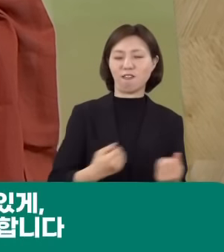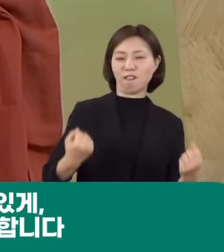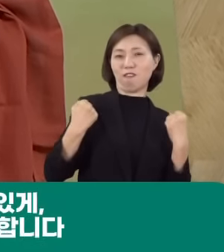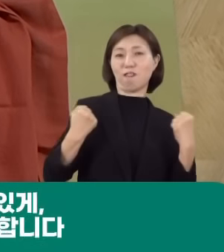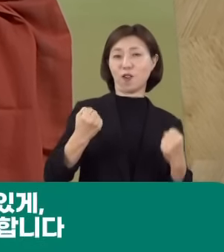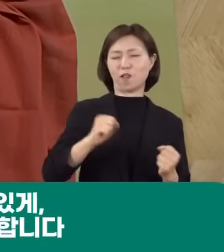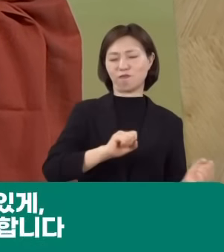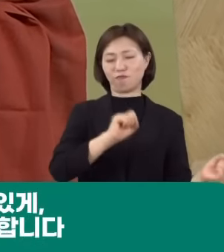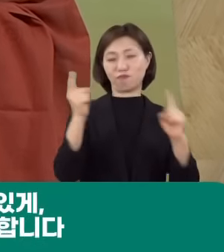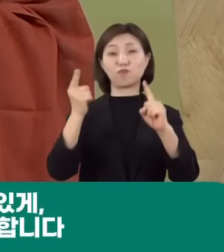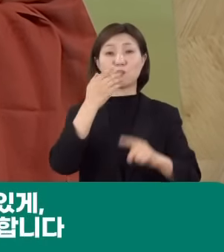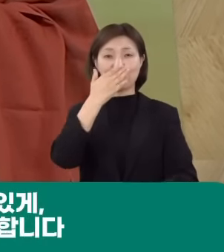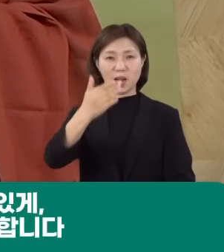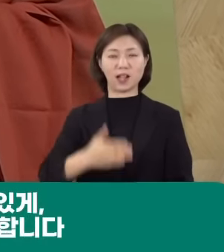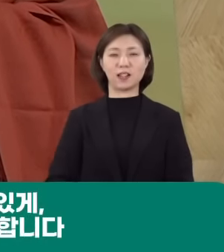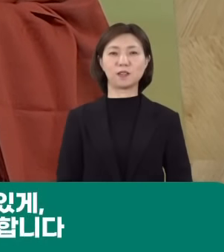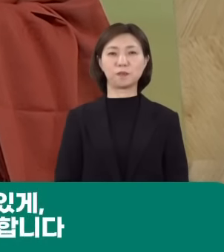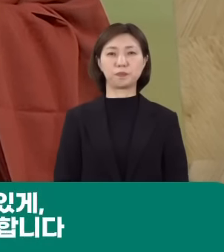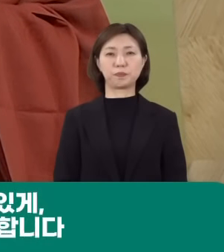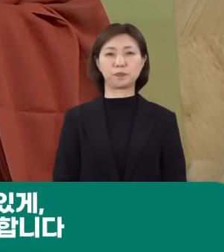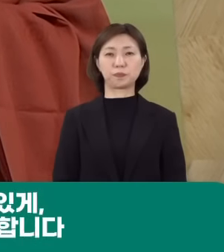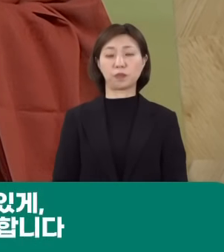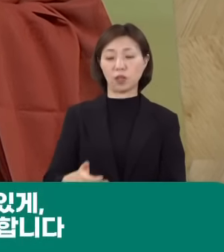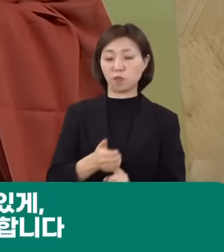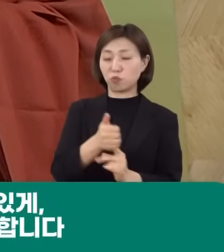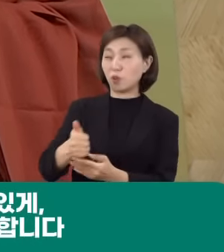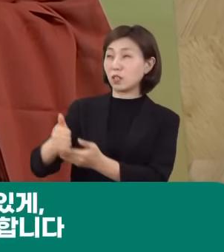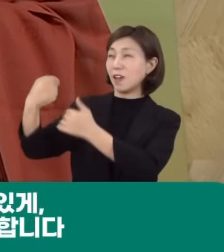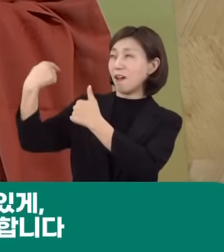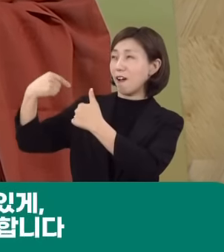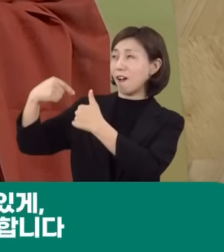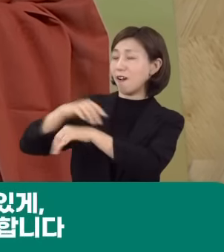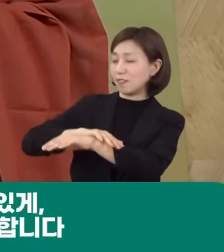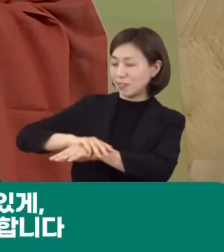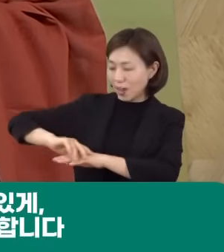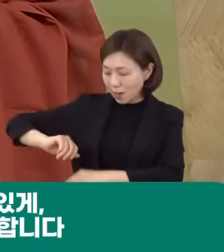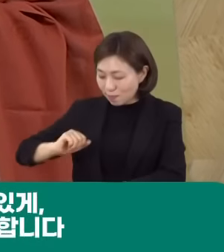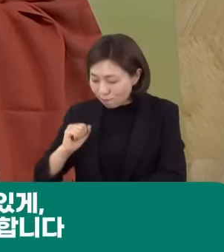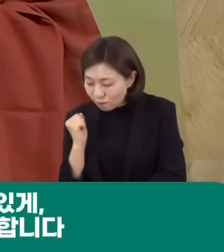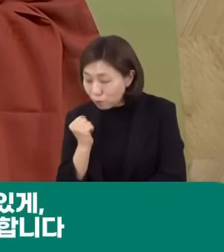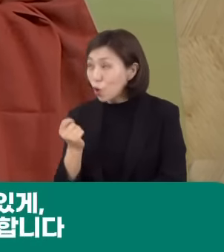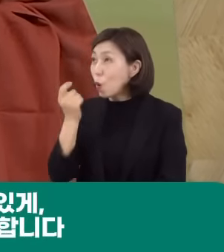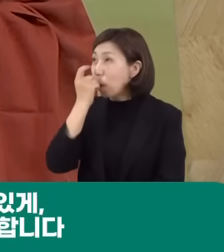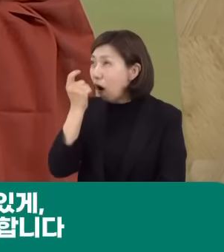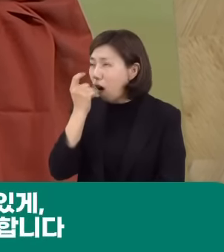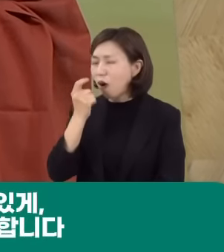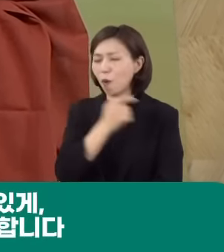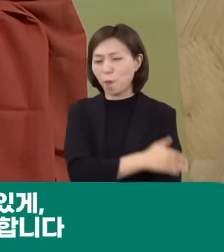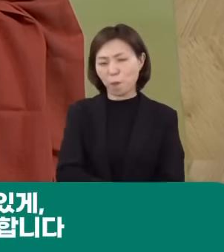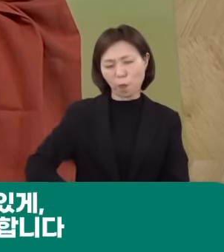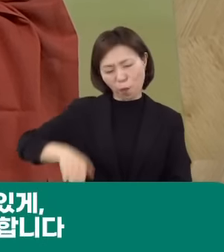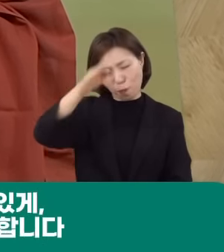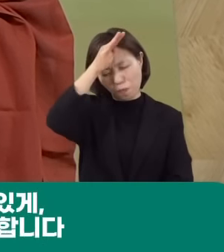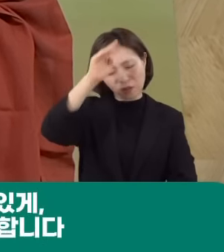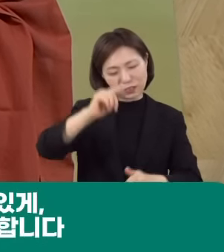것이다 가르침을 잘 따르면 몸의 병은 자연히